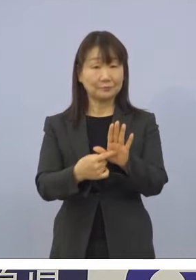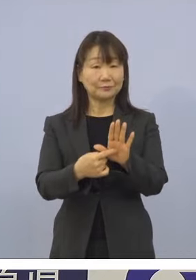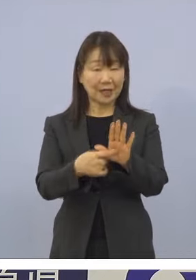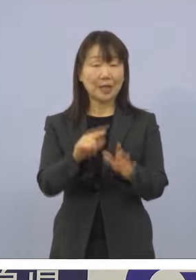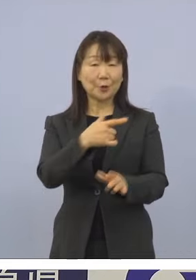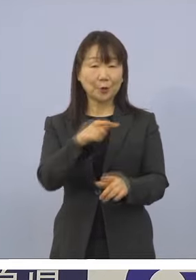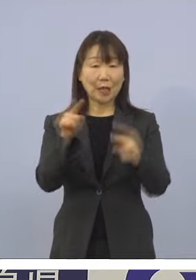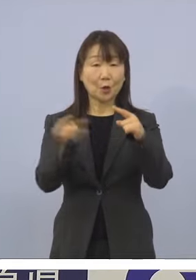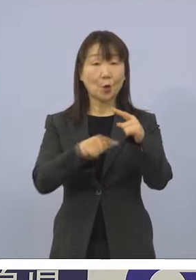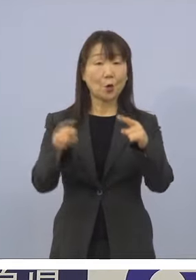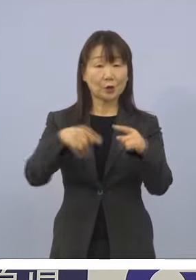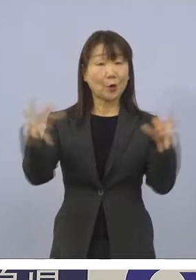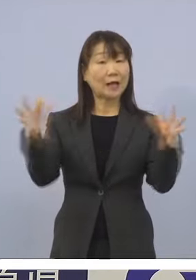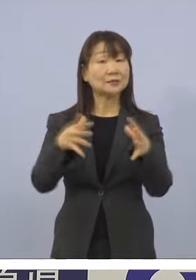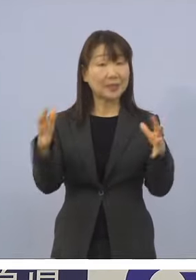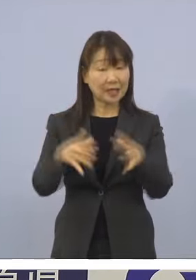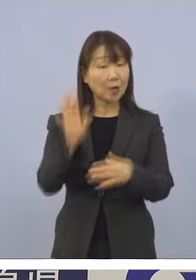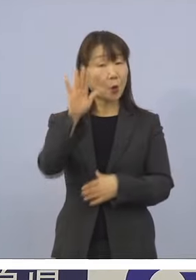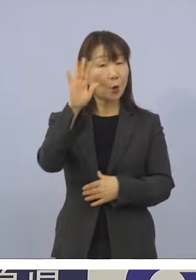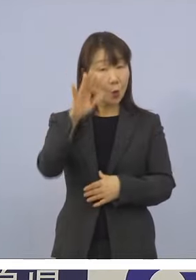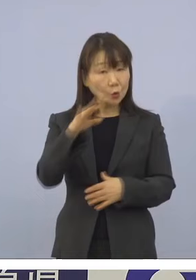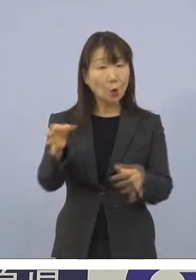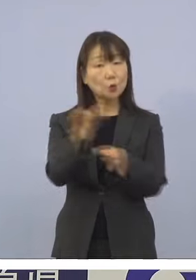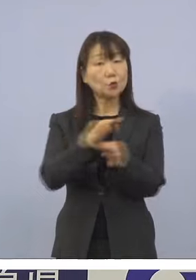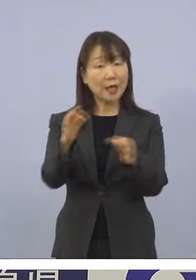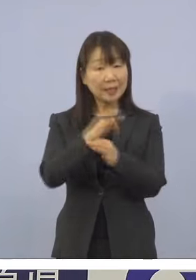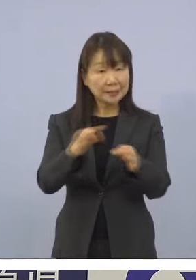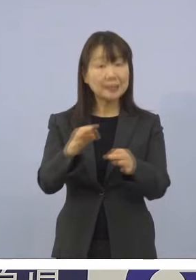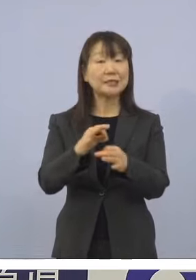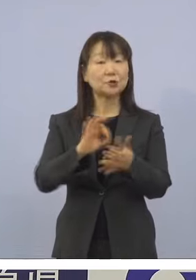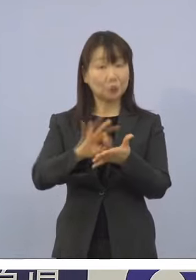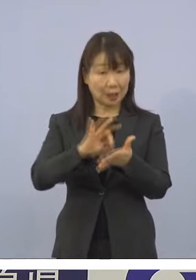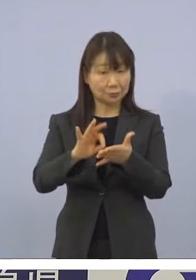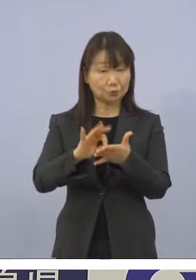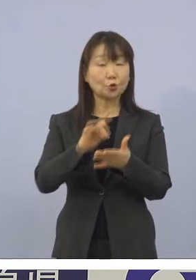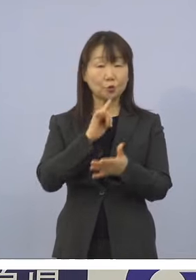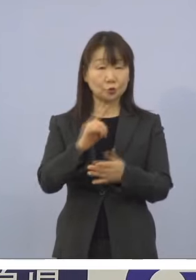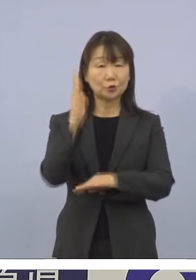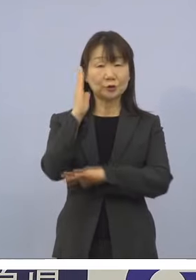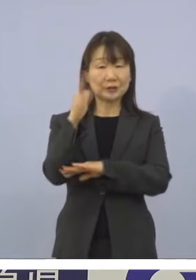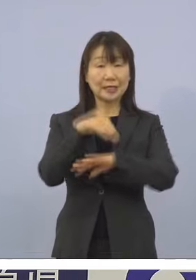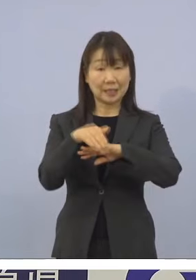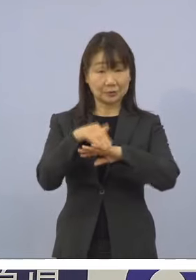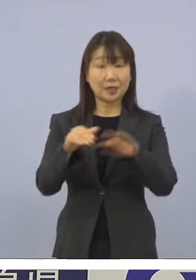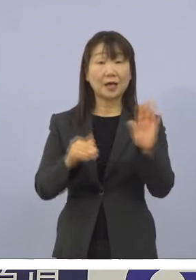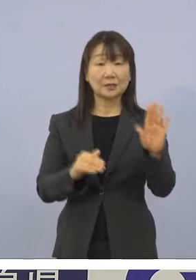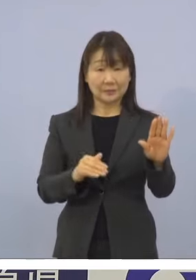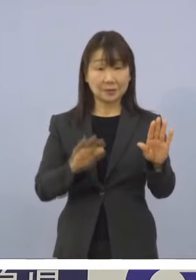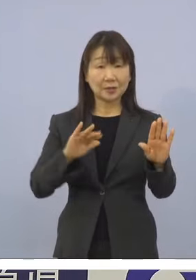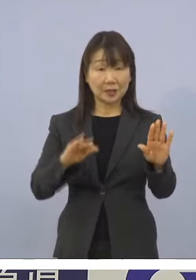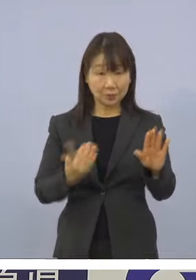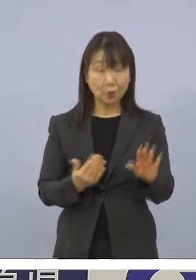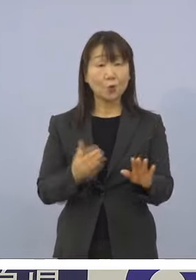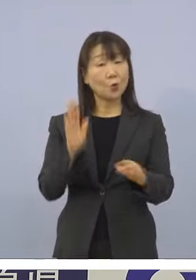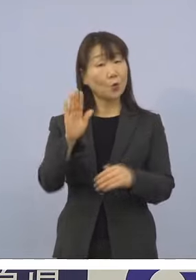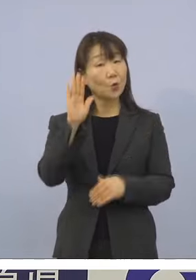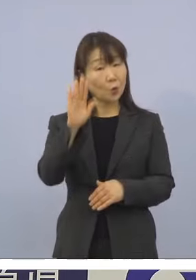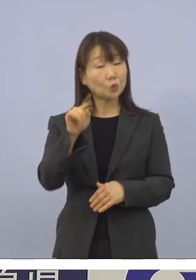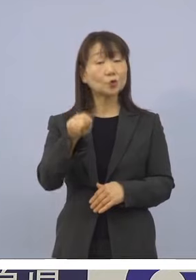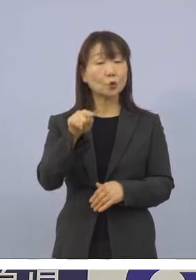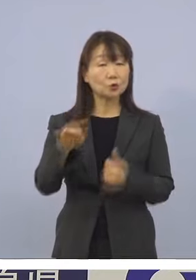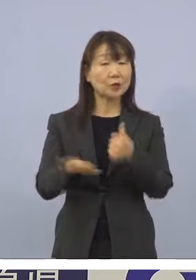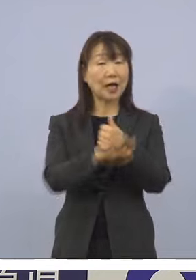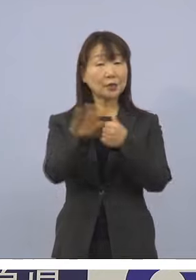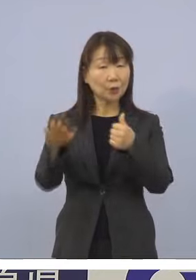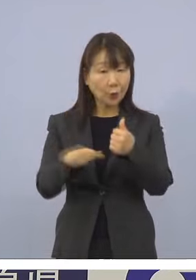めて、まあ、今後の、まあ、運営とかに役立てていくというような、まあ、政策展開されていますが、今後そういった、なんていうでしょう、環境に配慮